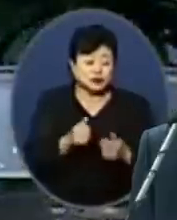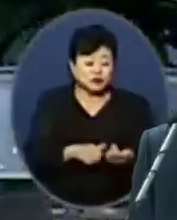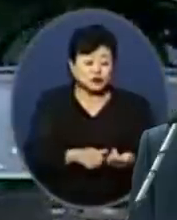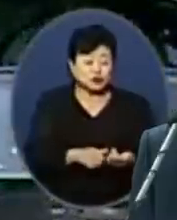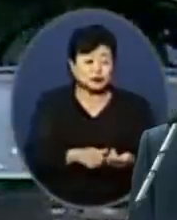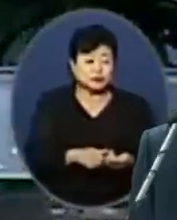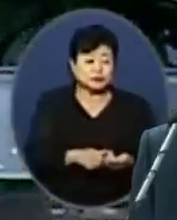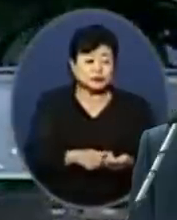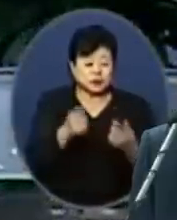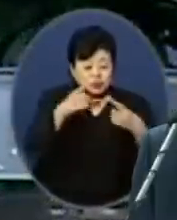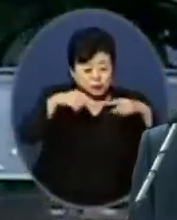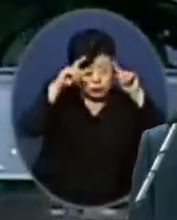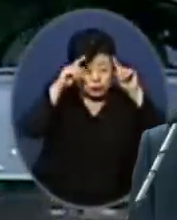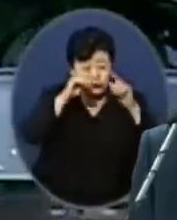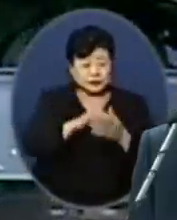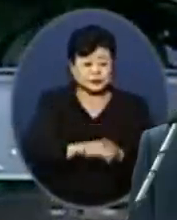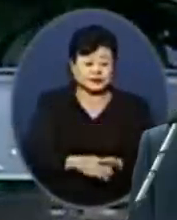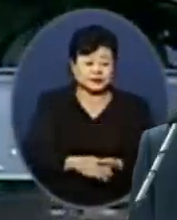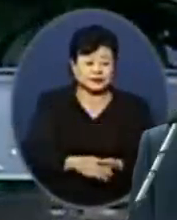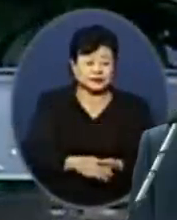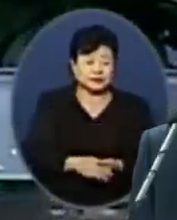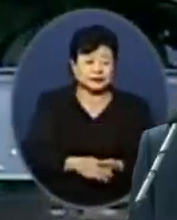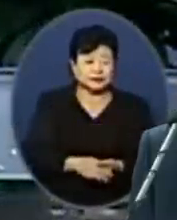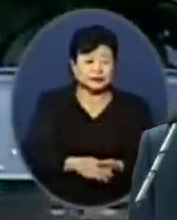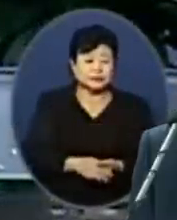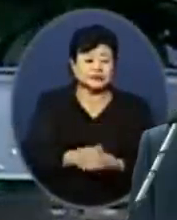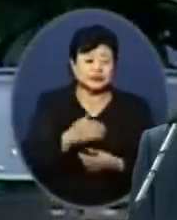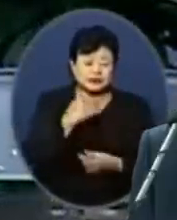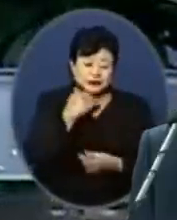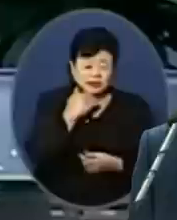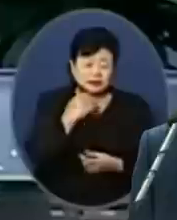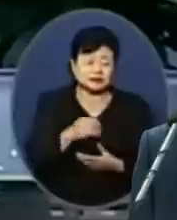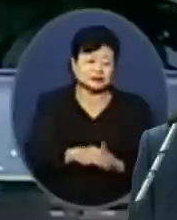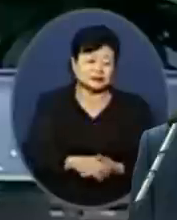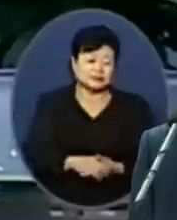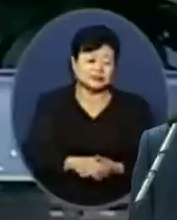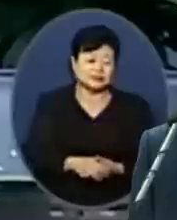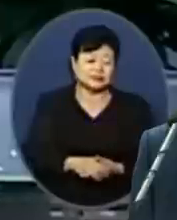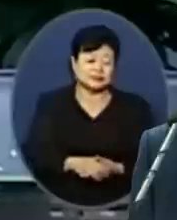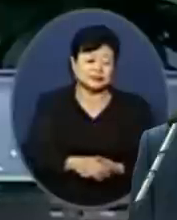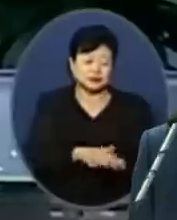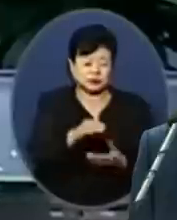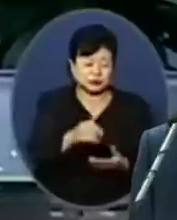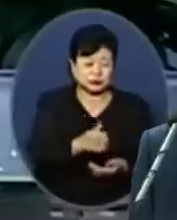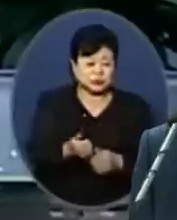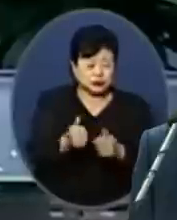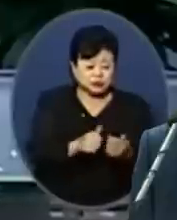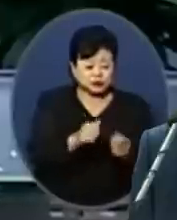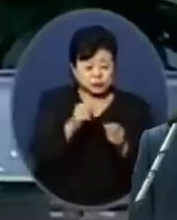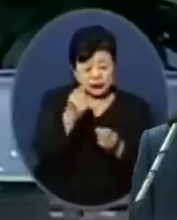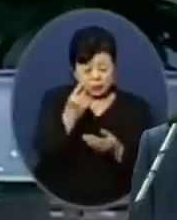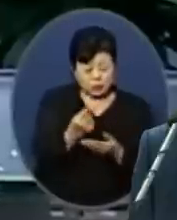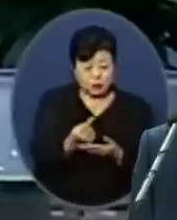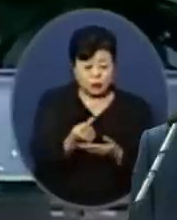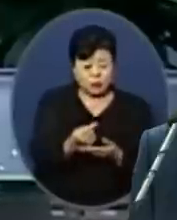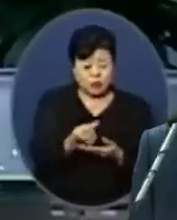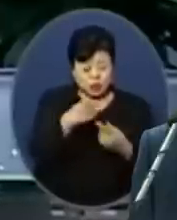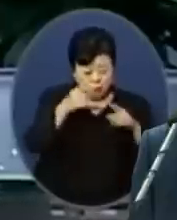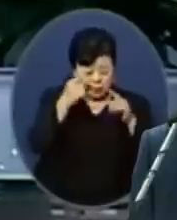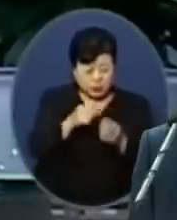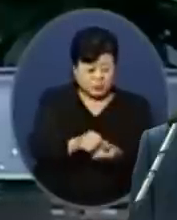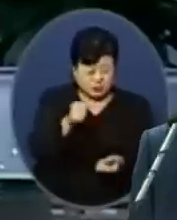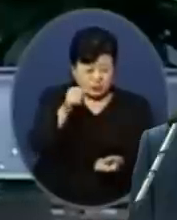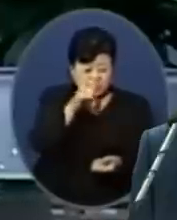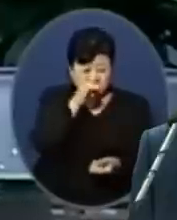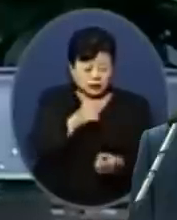죽으면 음부 즉 지옥의 대합실에가 있게 되는데 우리는 죽음이 다가오고 음부가 입을